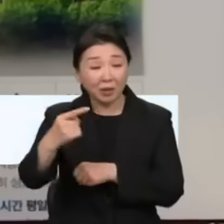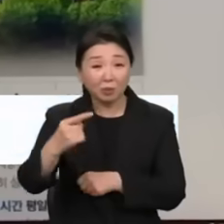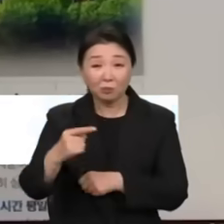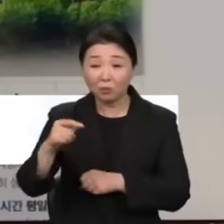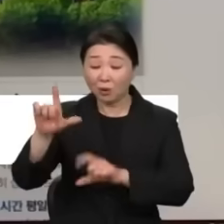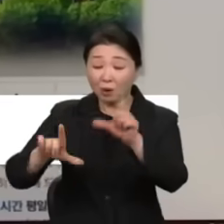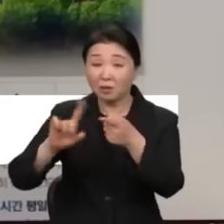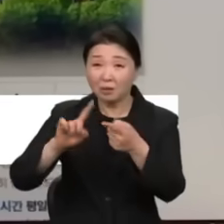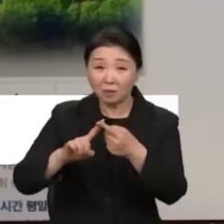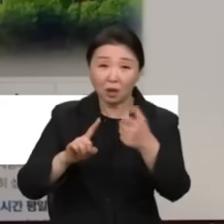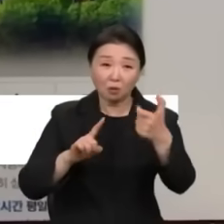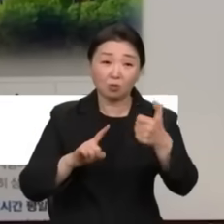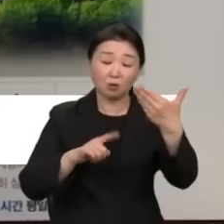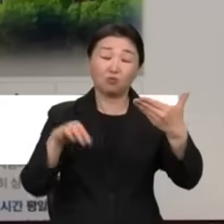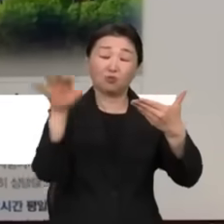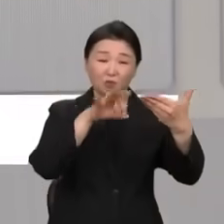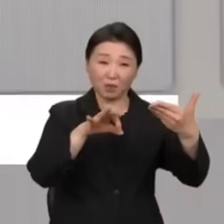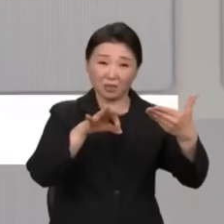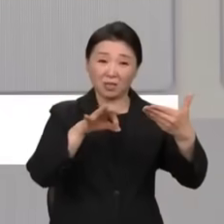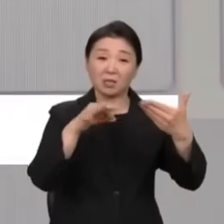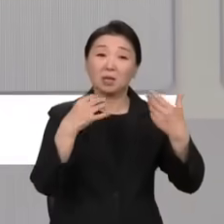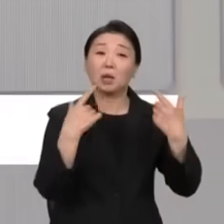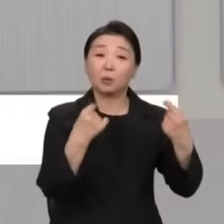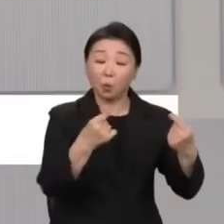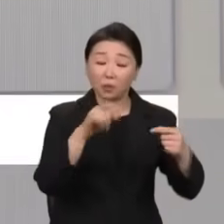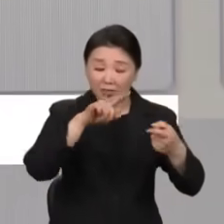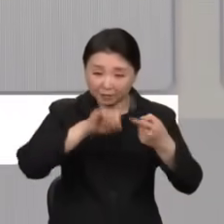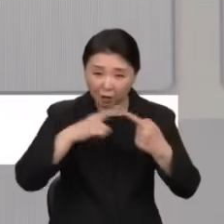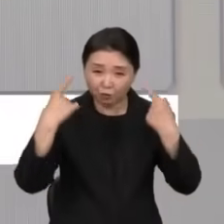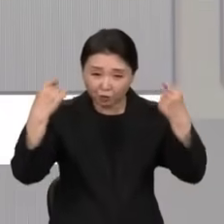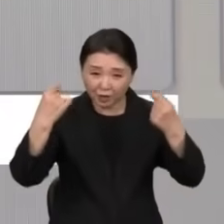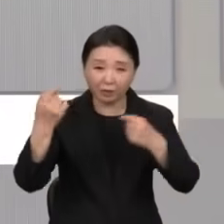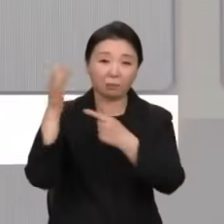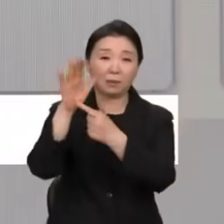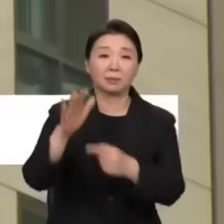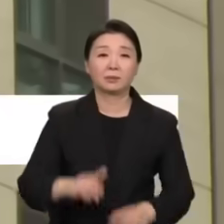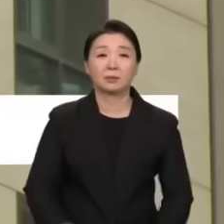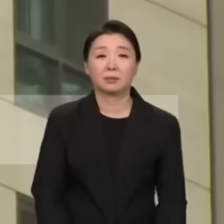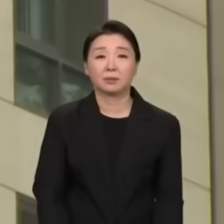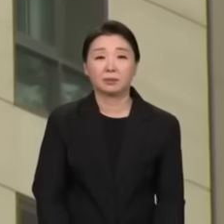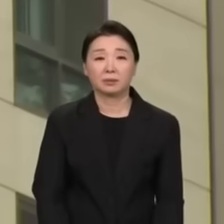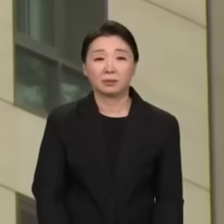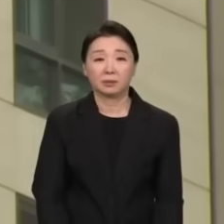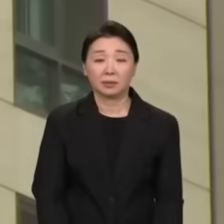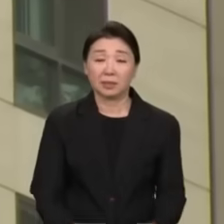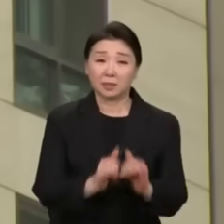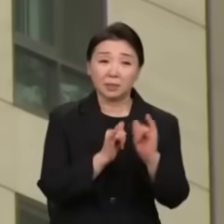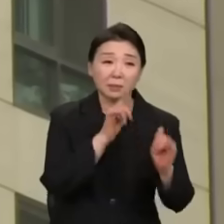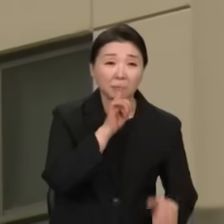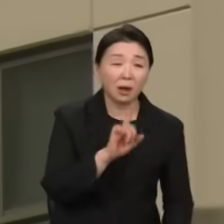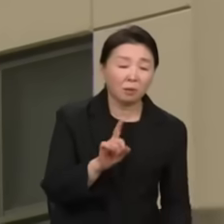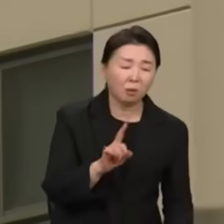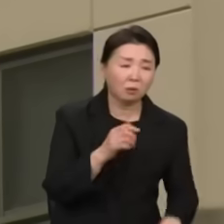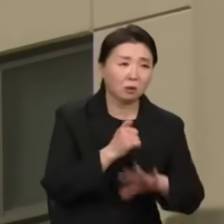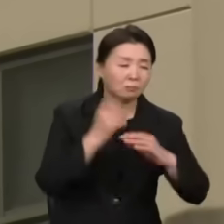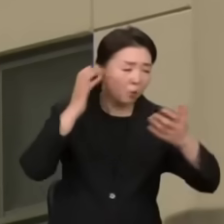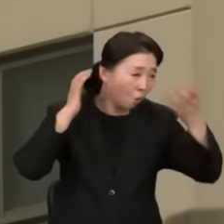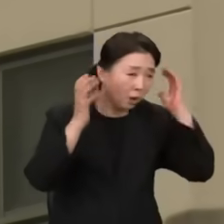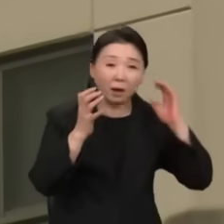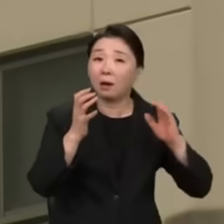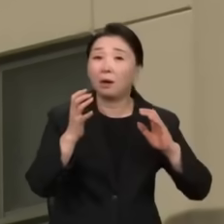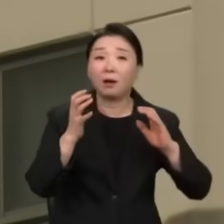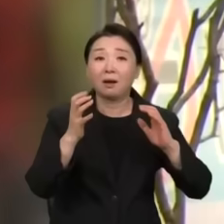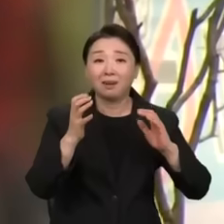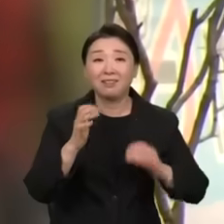현실화율을 69%로 동결돼 있는 현 수준으로 유지하겠다고도 했습니다. 시민들 사이에선 혼란스럽다는 반응이